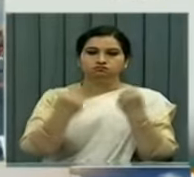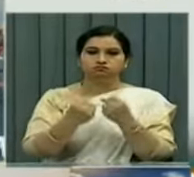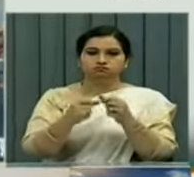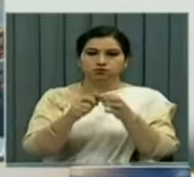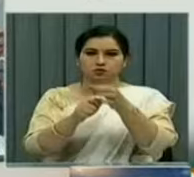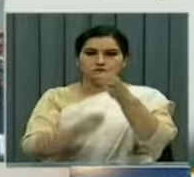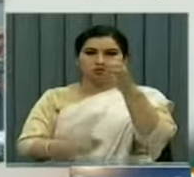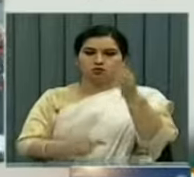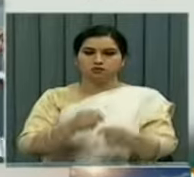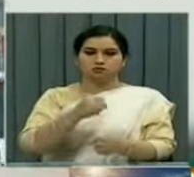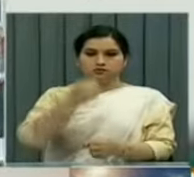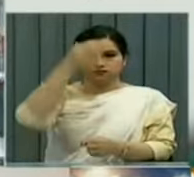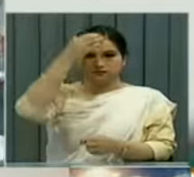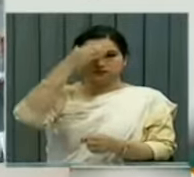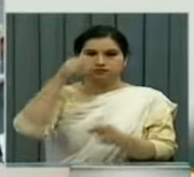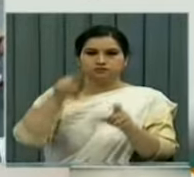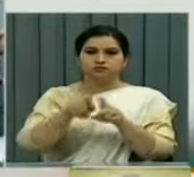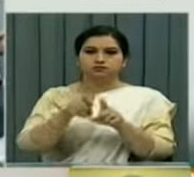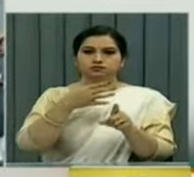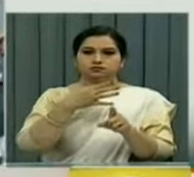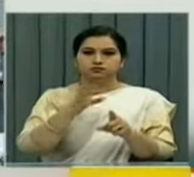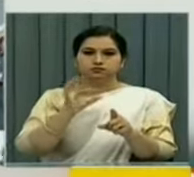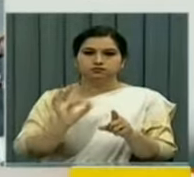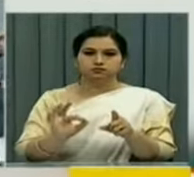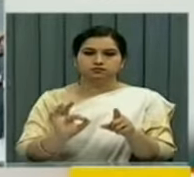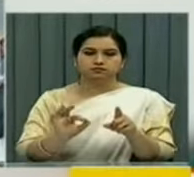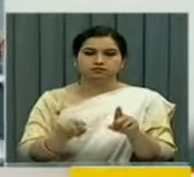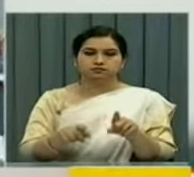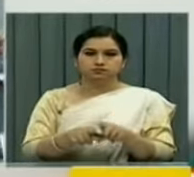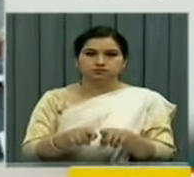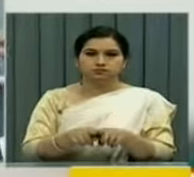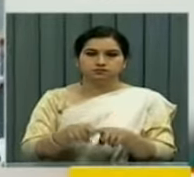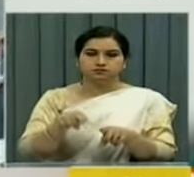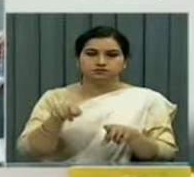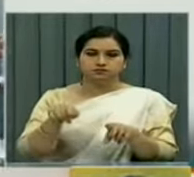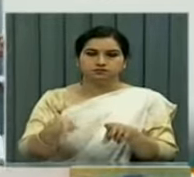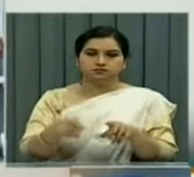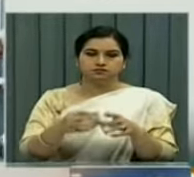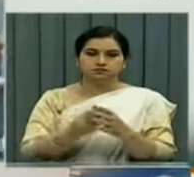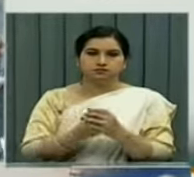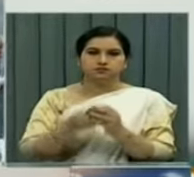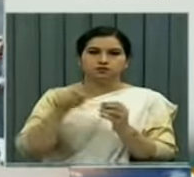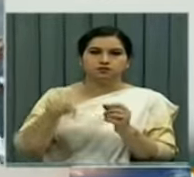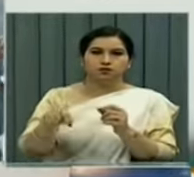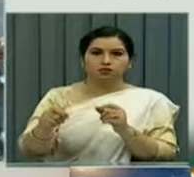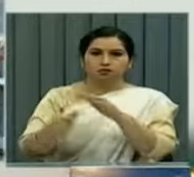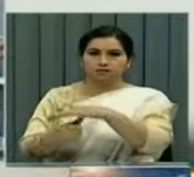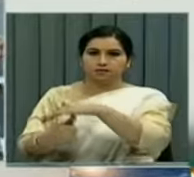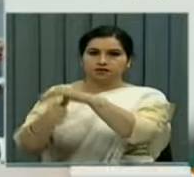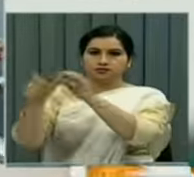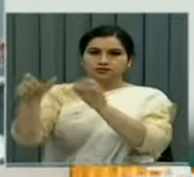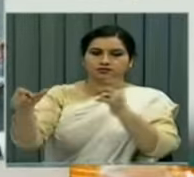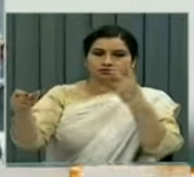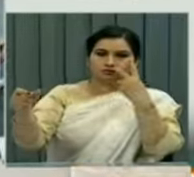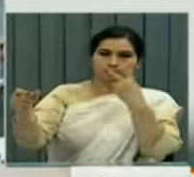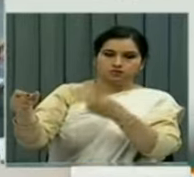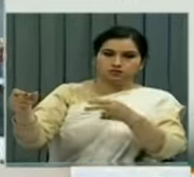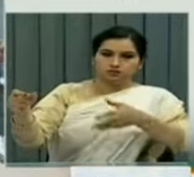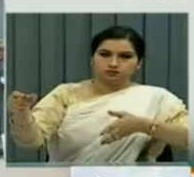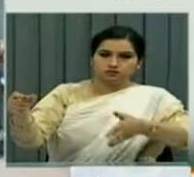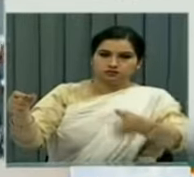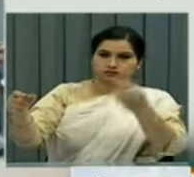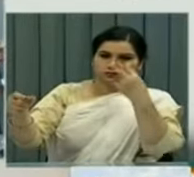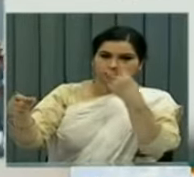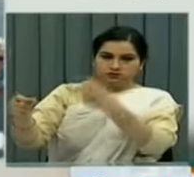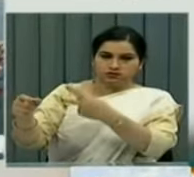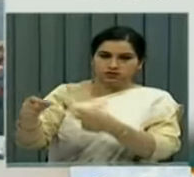के प्रहरी हैं। असम राइफल्स का जो मोटो है वो है सेंटिनल्स ऑफ द नॉर्थ ईस्ट, मतलब नॉर्थ ईस्ट के